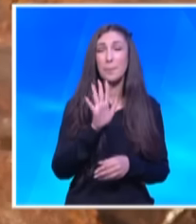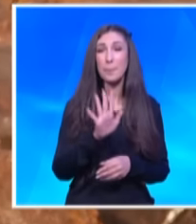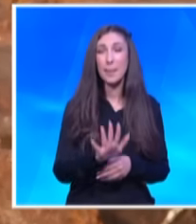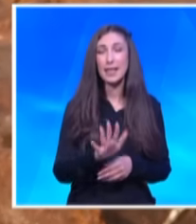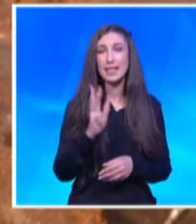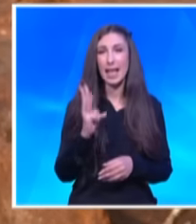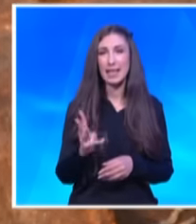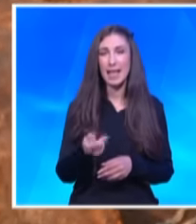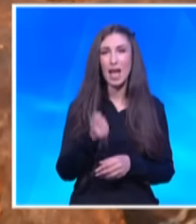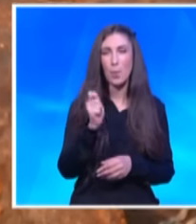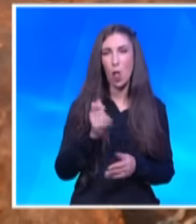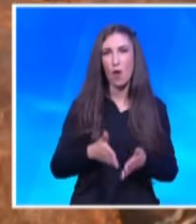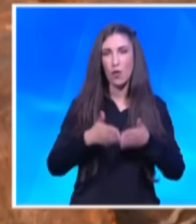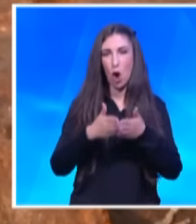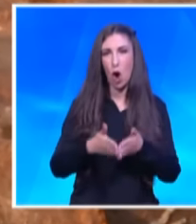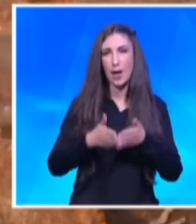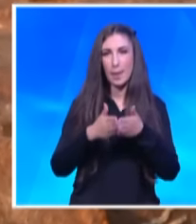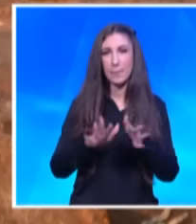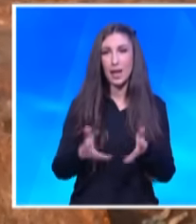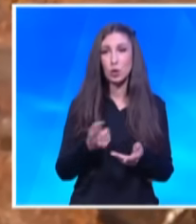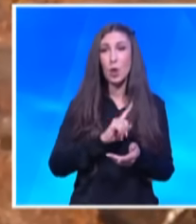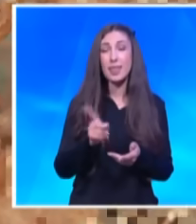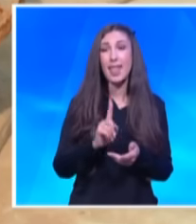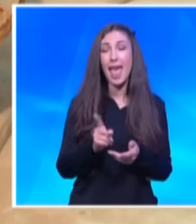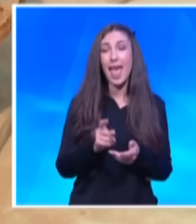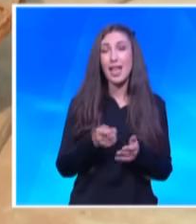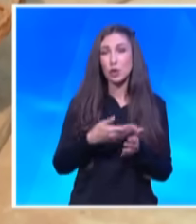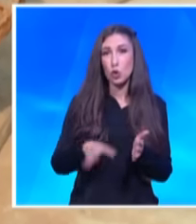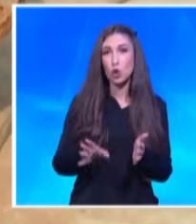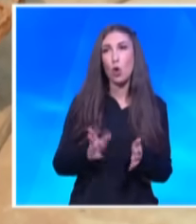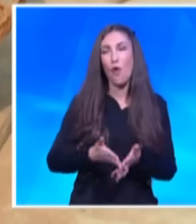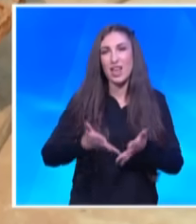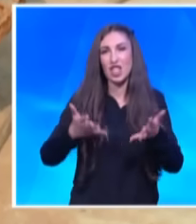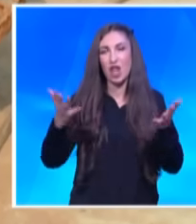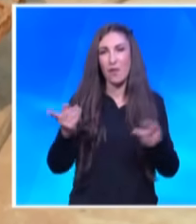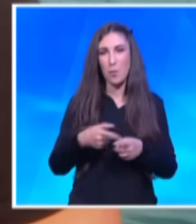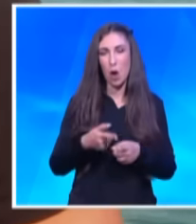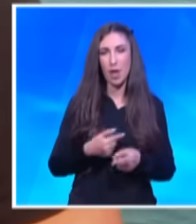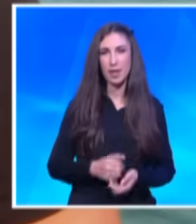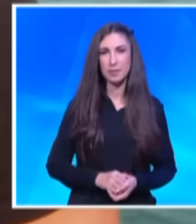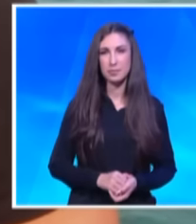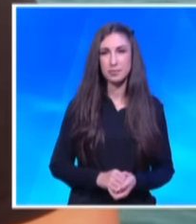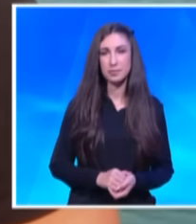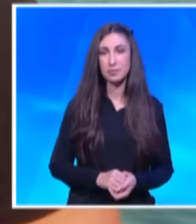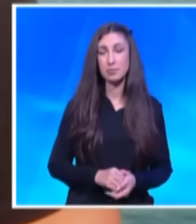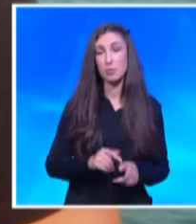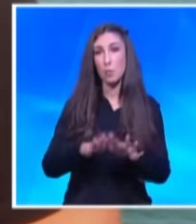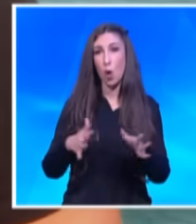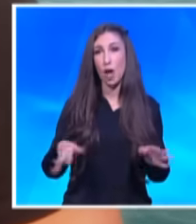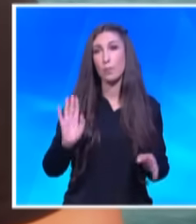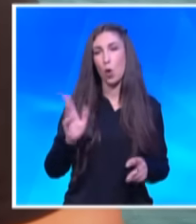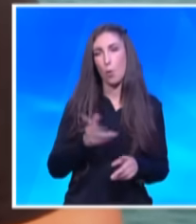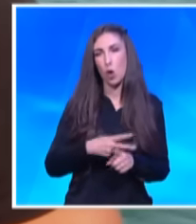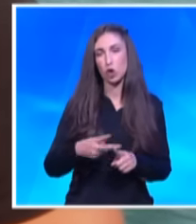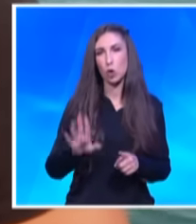53 риболовни кораба, като не е изключено техният брой да нарасне. За нас морето е много по-чисто от това, което се